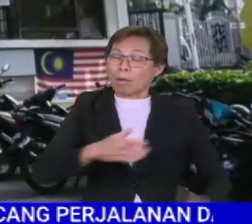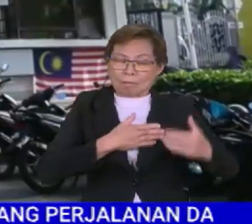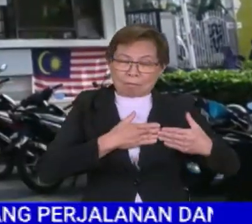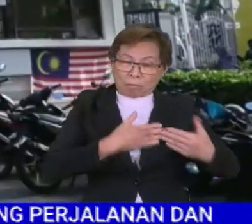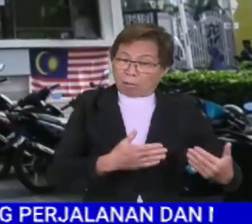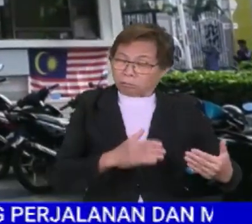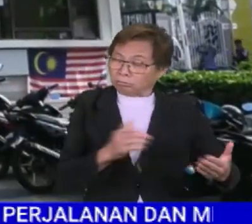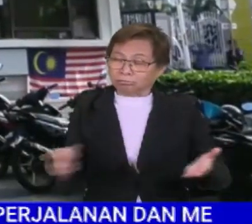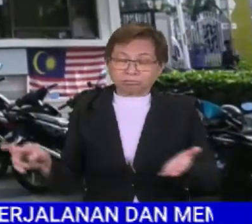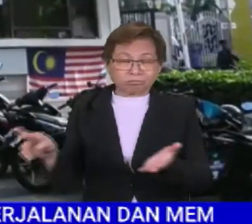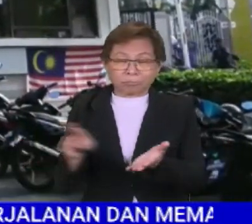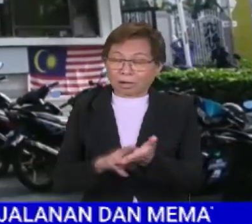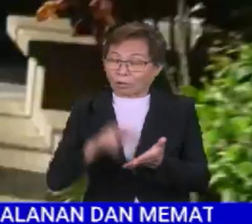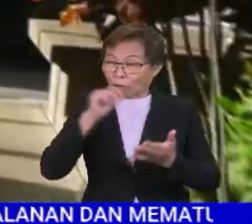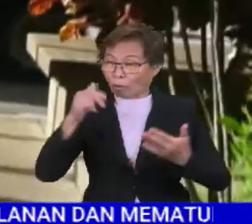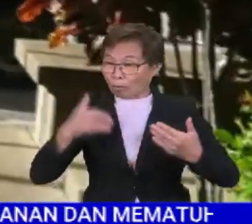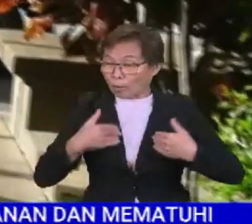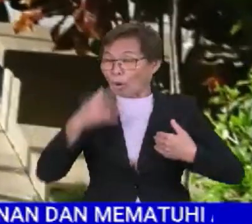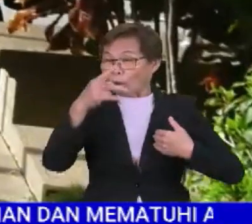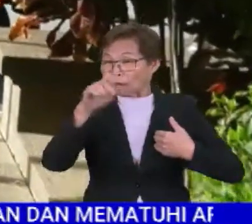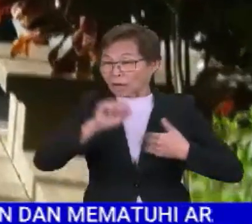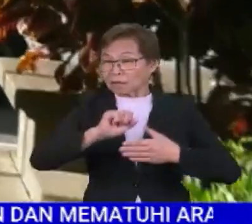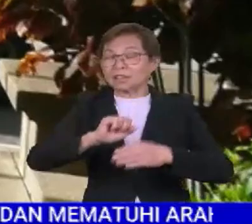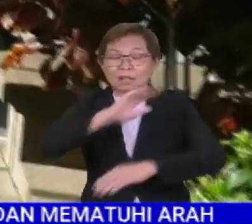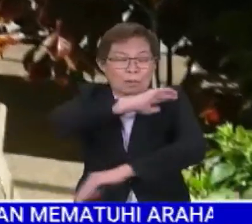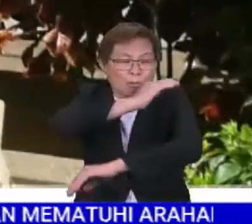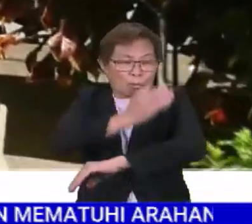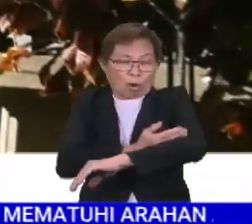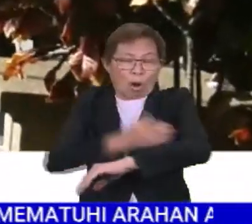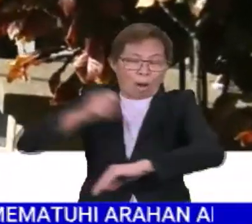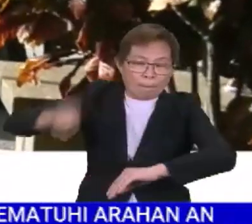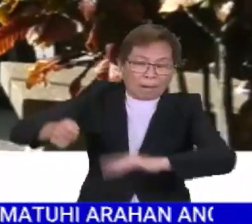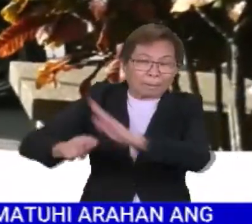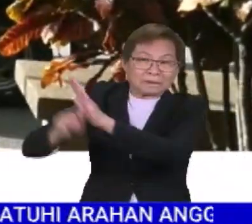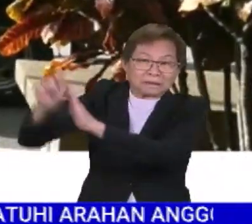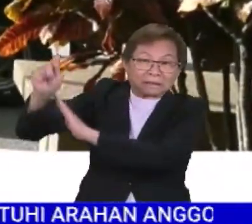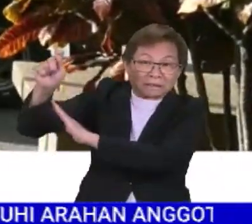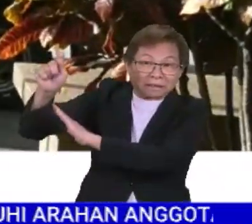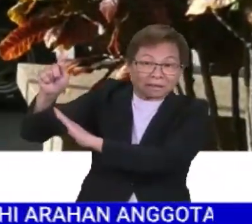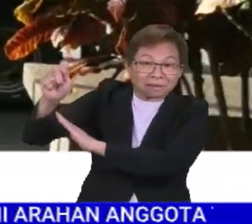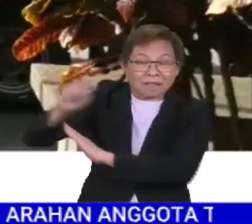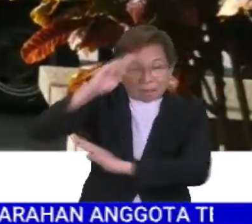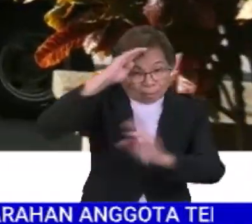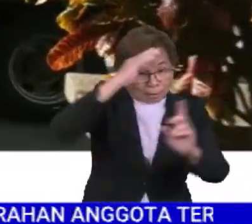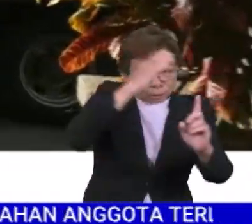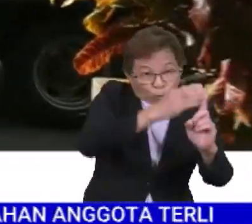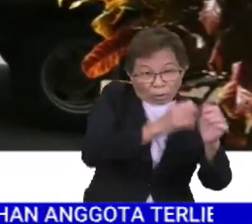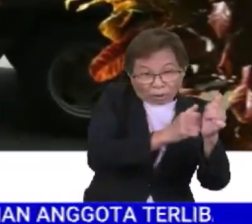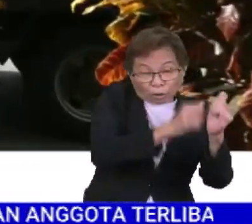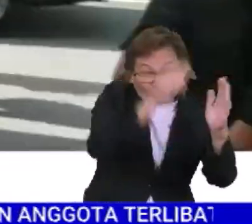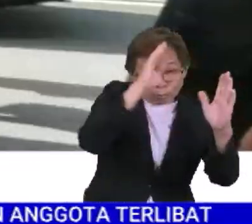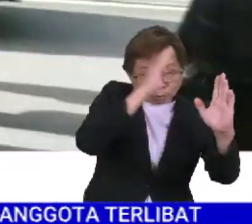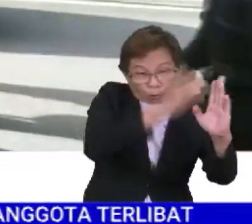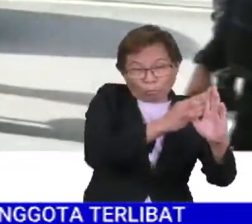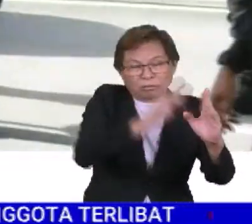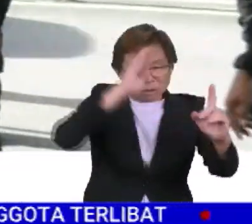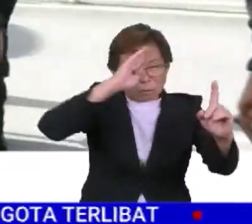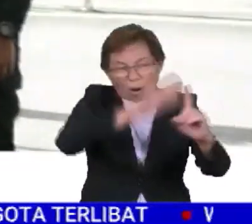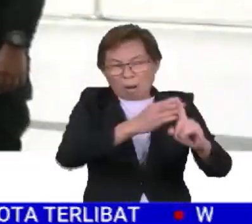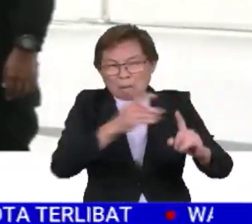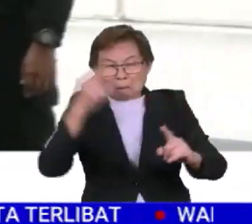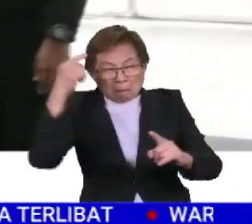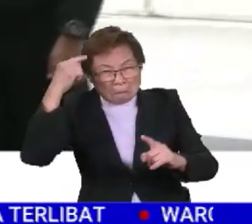direkotkan karena case tersebut di bawah bidang kuasa mahkamah tinggi mengikut pertuduhan mereka di Dakwah secara